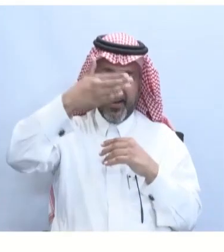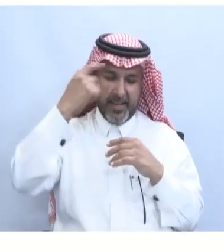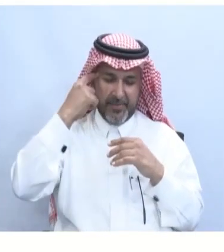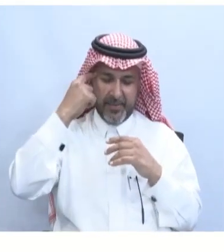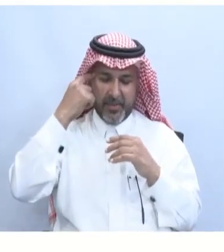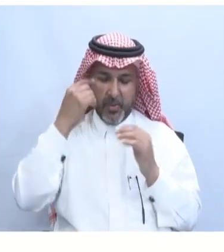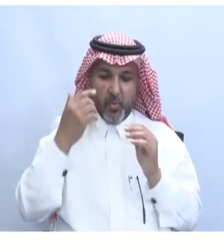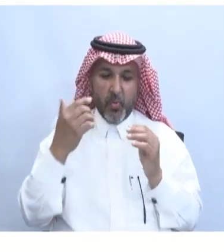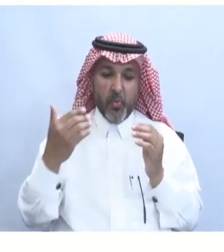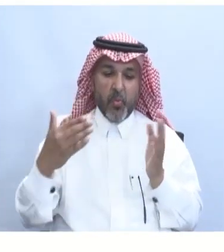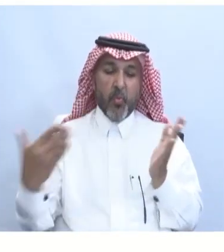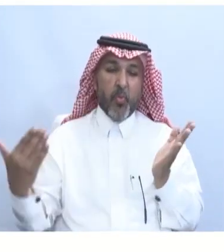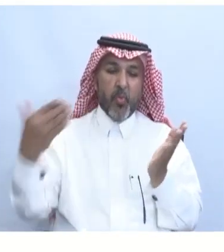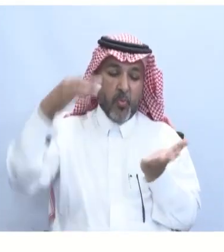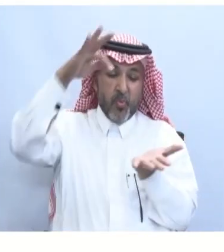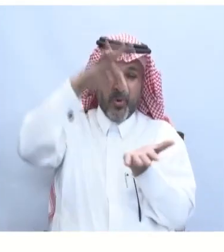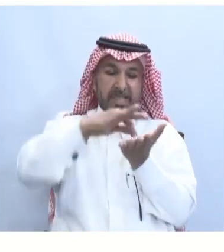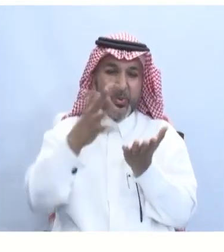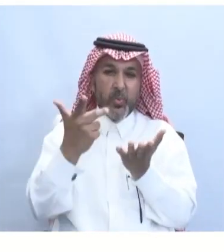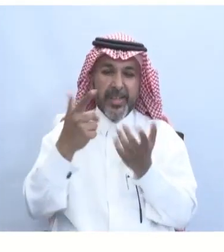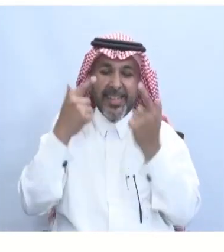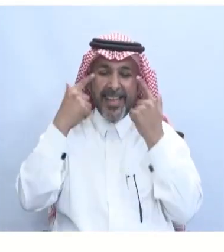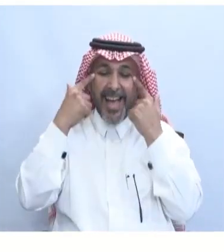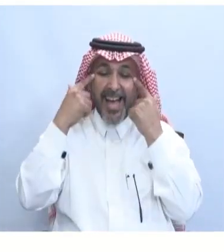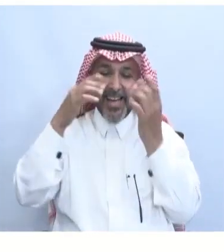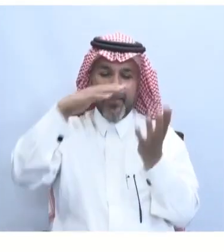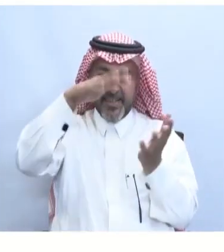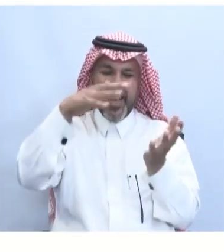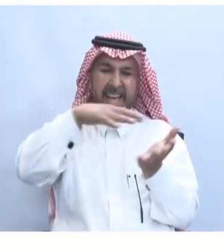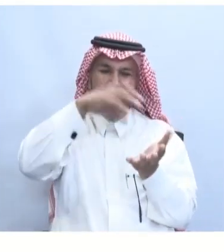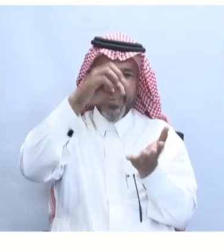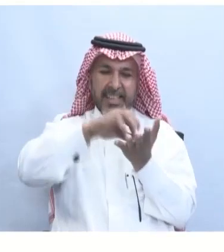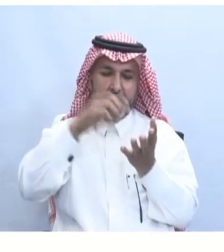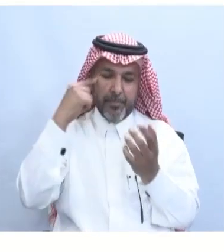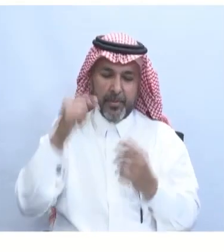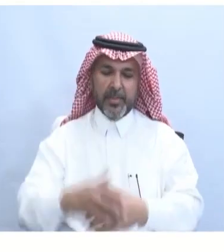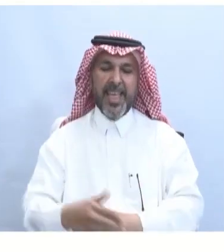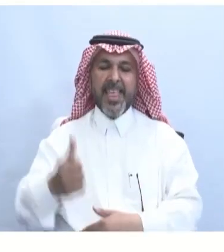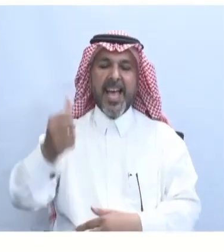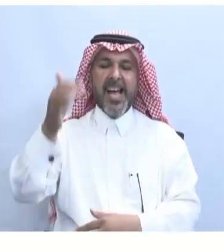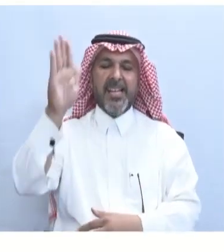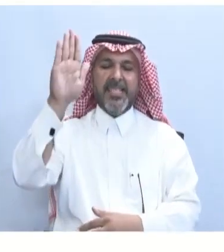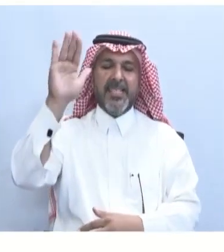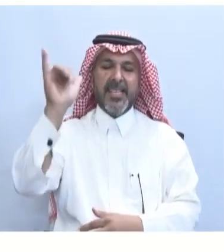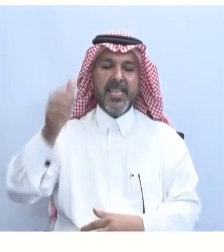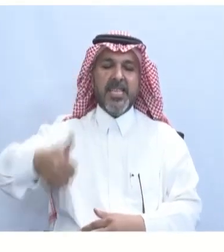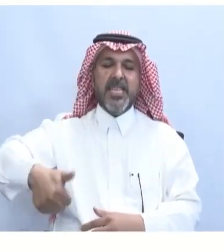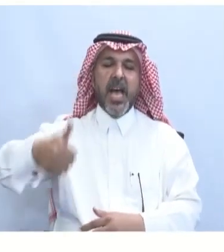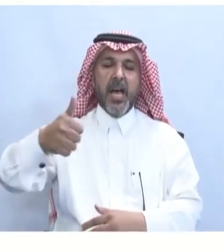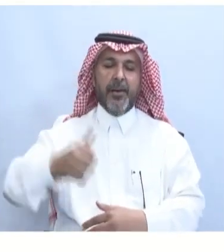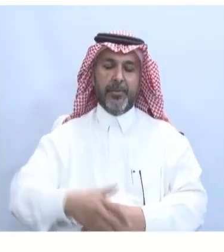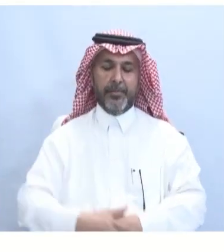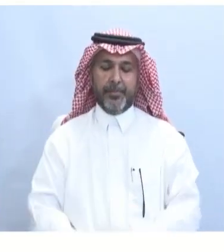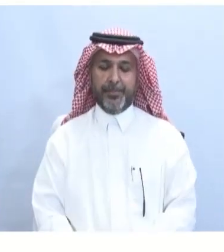انطلاقها هي من المدينه المنوره في عهد نبينا محمد صلى الله عليه وسلم ثم عهد خلفائه الراشدين